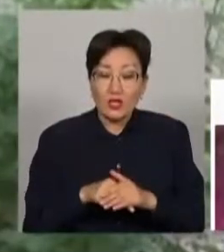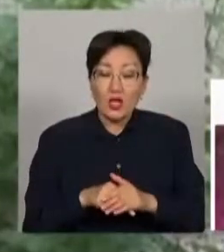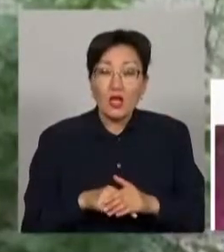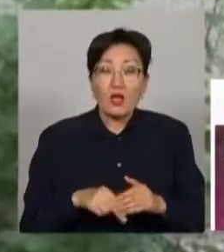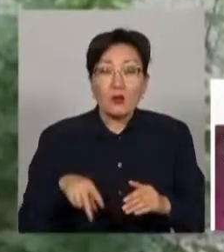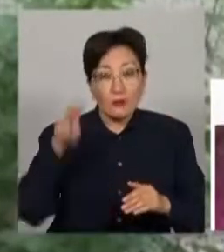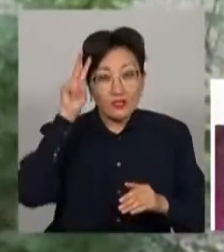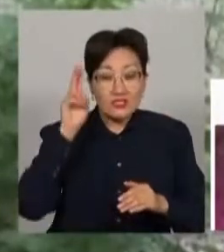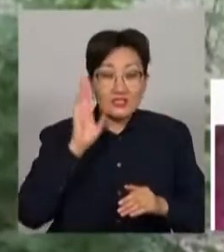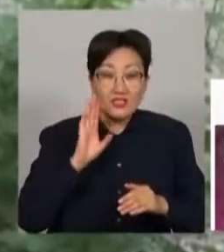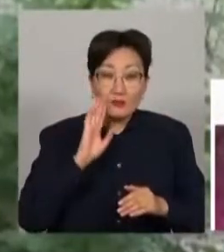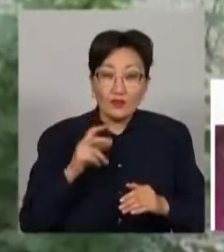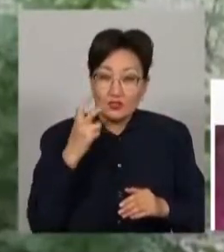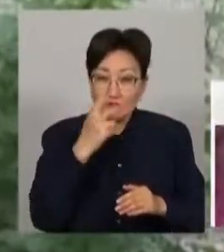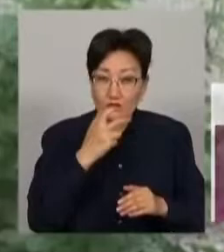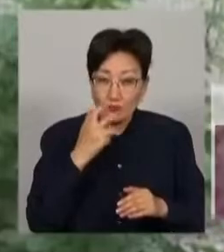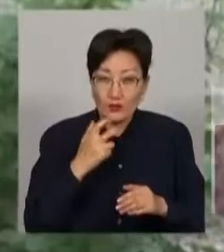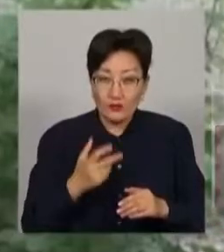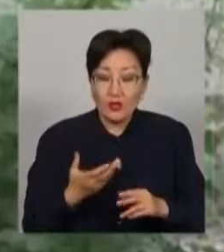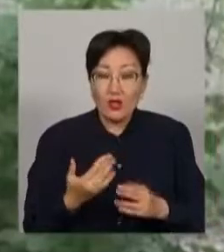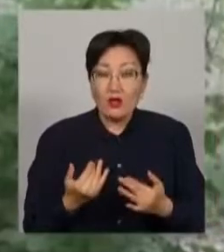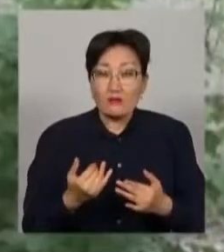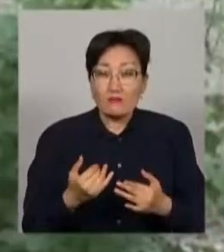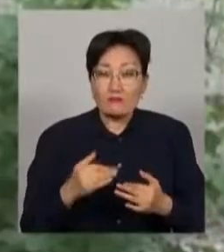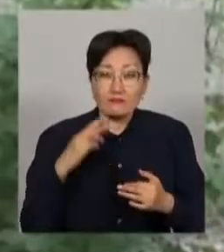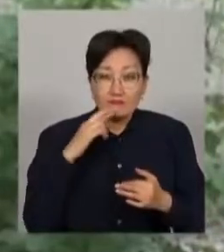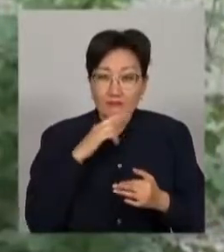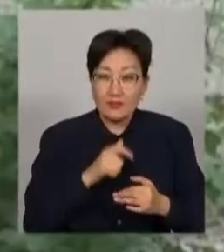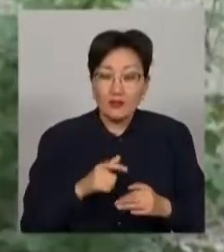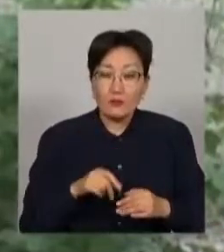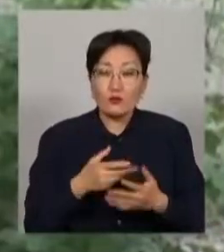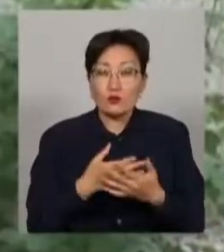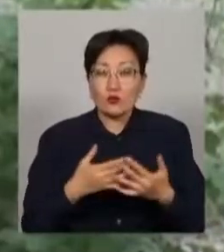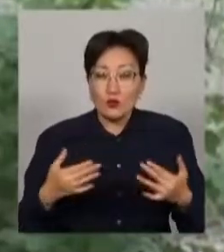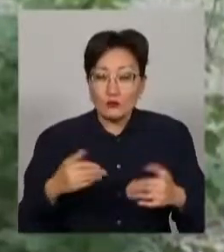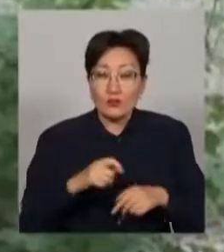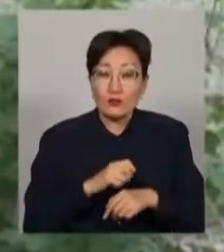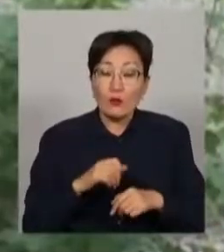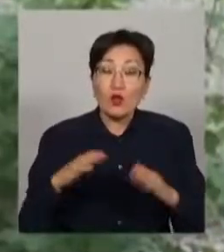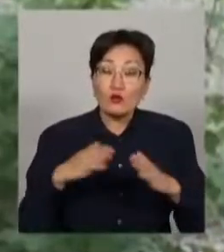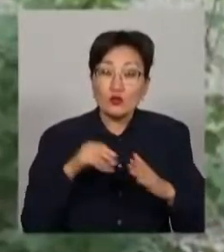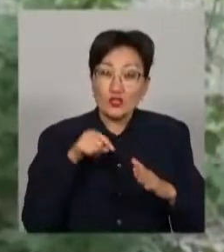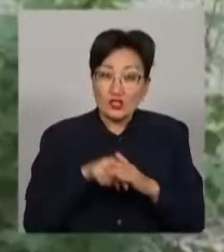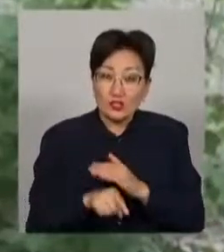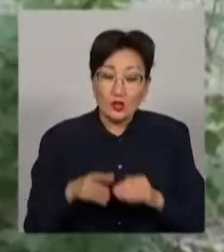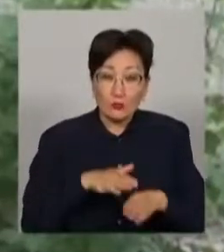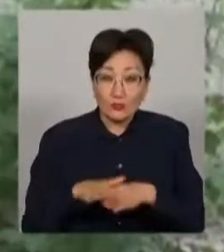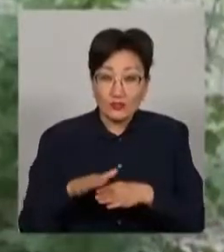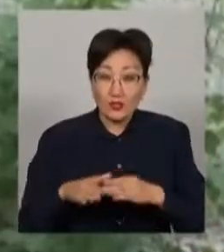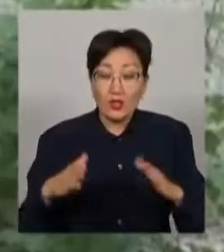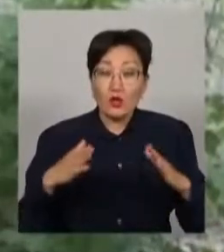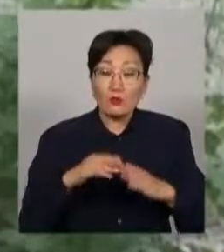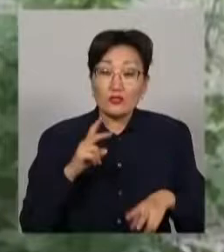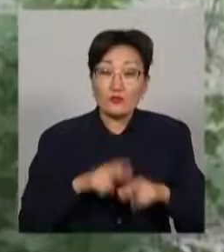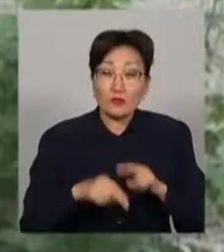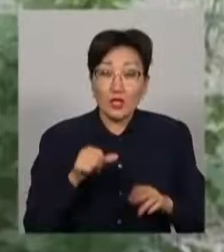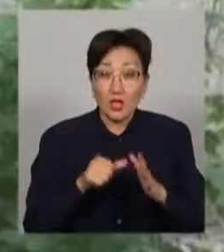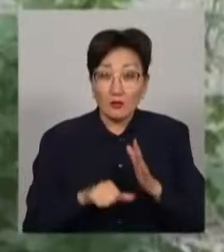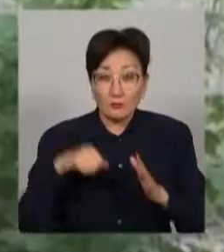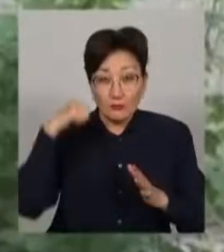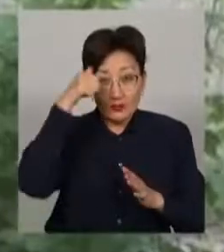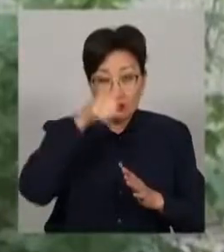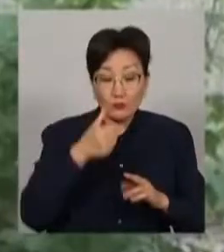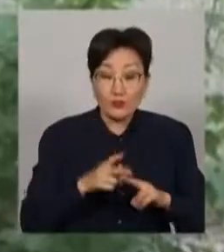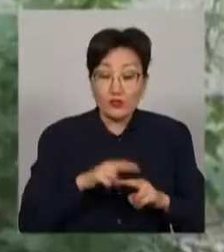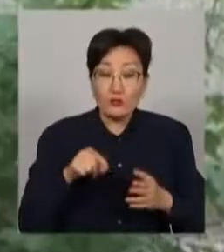жатқан кәрі суының иісінен тұншығып, уланатын болдық. Маса түрлі жәндіктер үйімізді басып кетті. Үйдің тұрғызылғанына 60 жыл. Біз